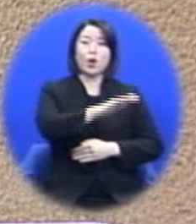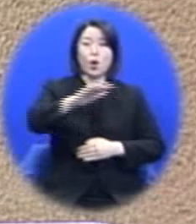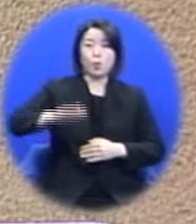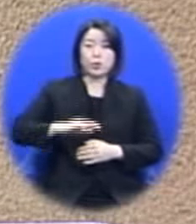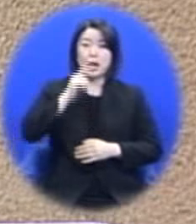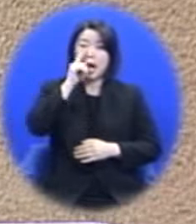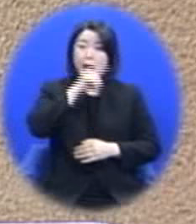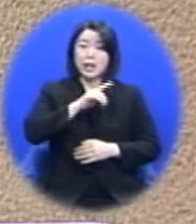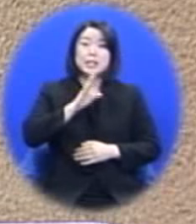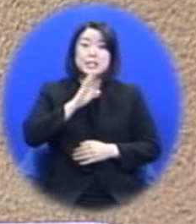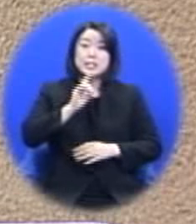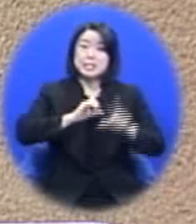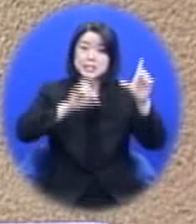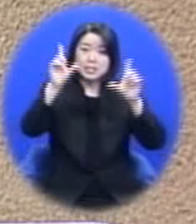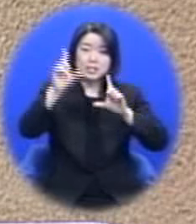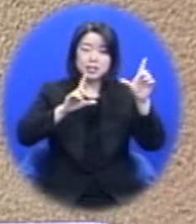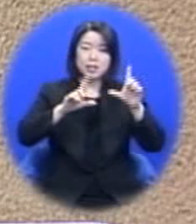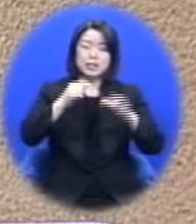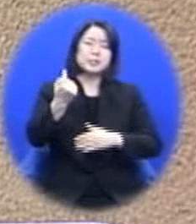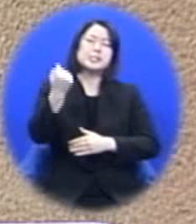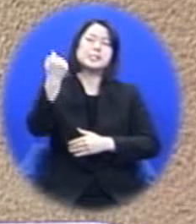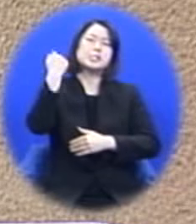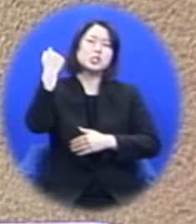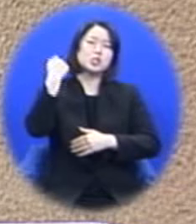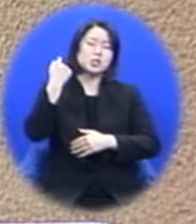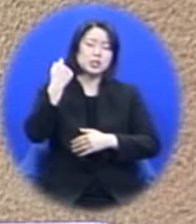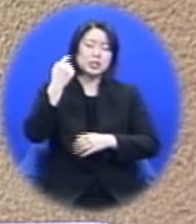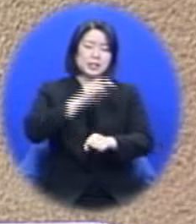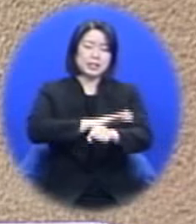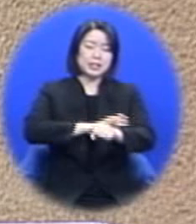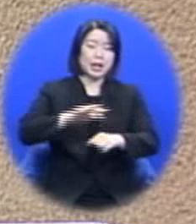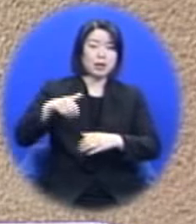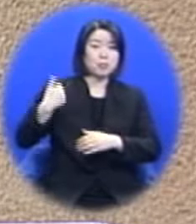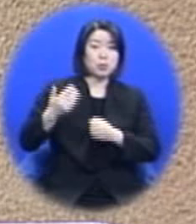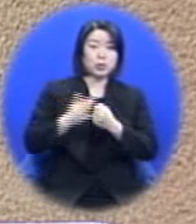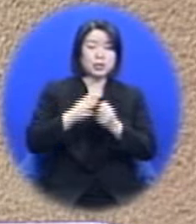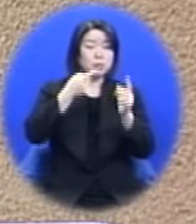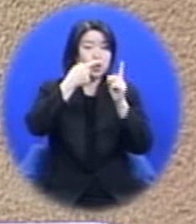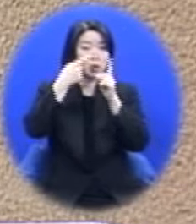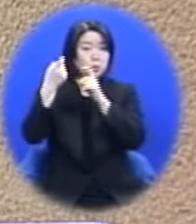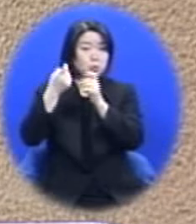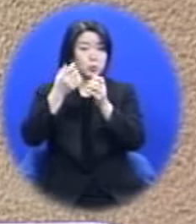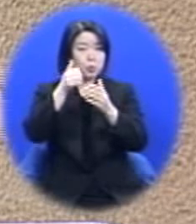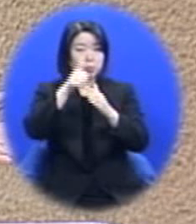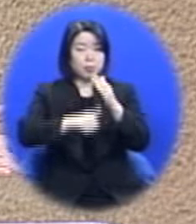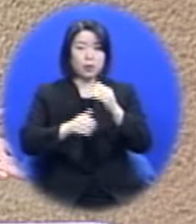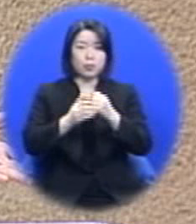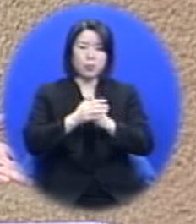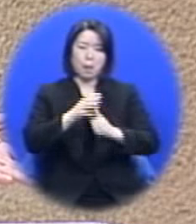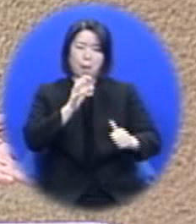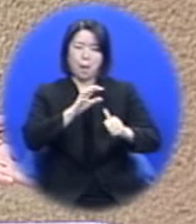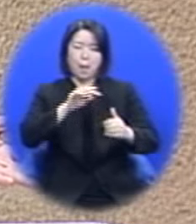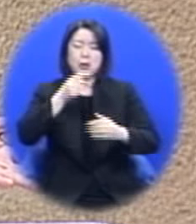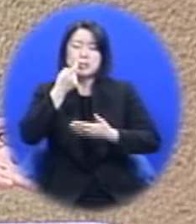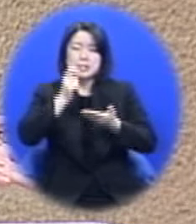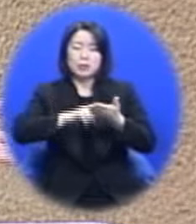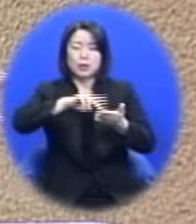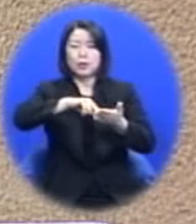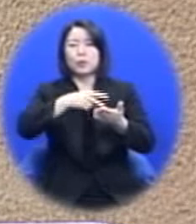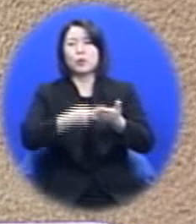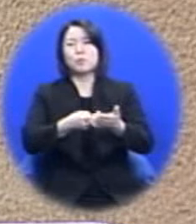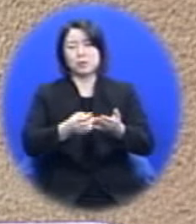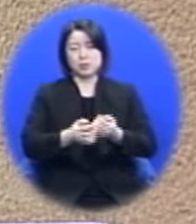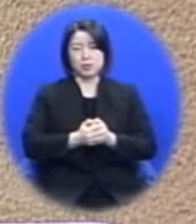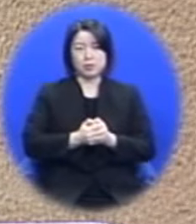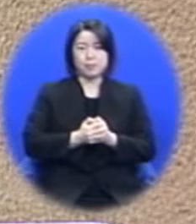악의 실체, 그 악의 배후를 잘 모르니까 유혹도 받고 핍박에 쉽게 넘어지는 거예요.